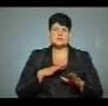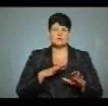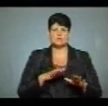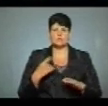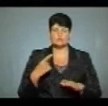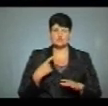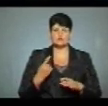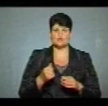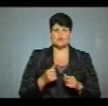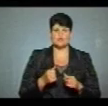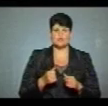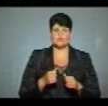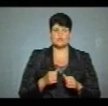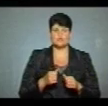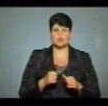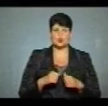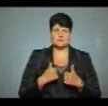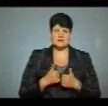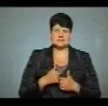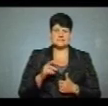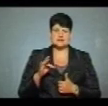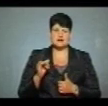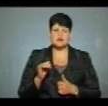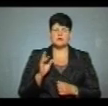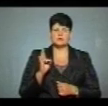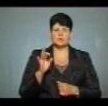обласного військового комісара Олег Новіков. Долучити